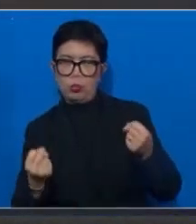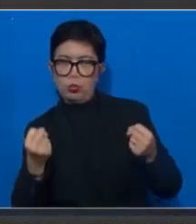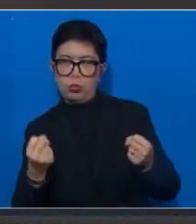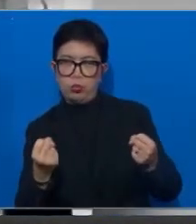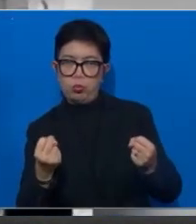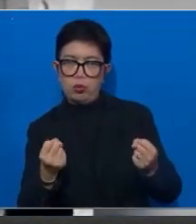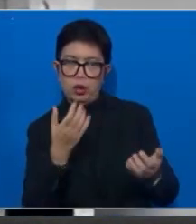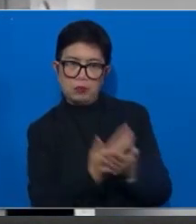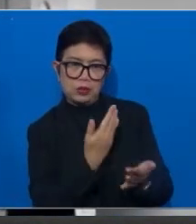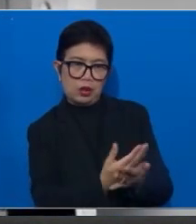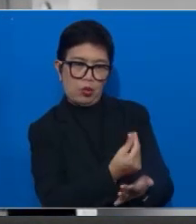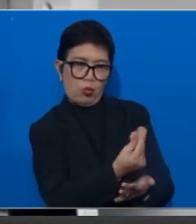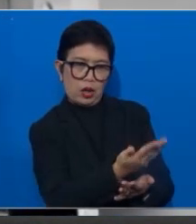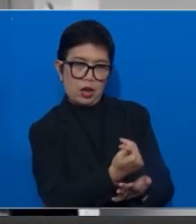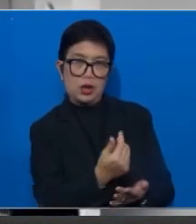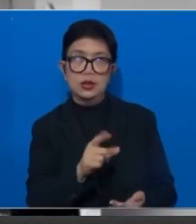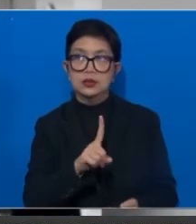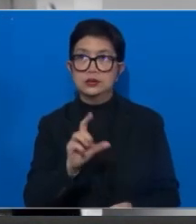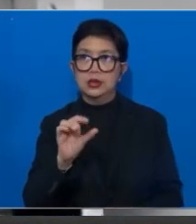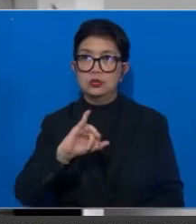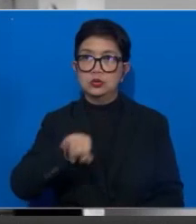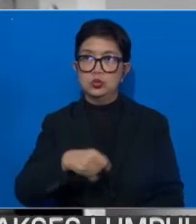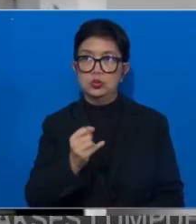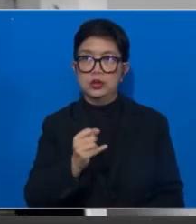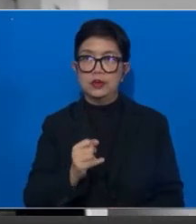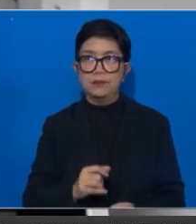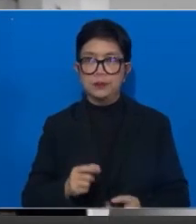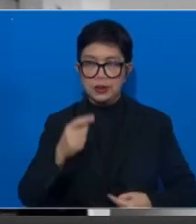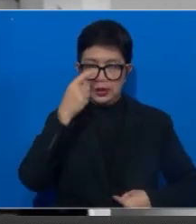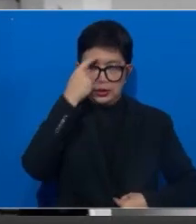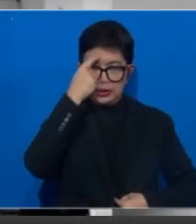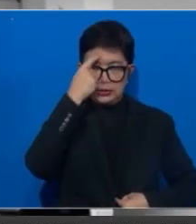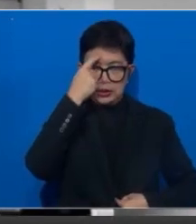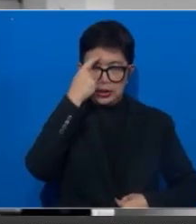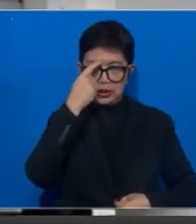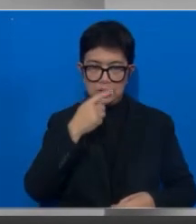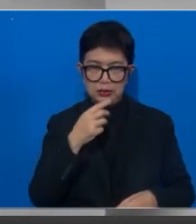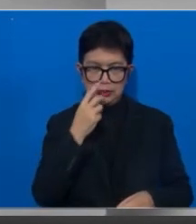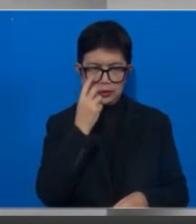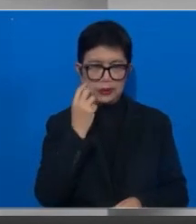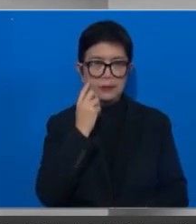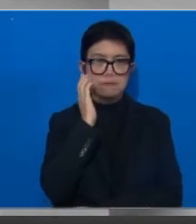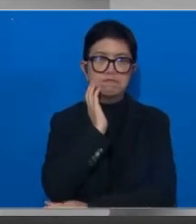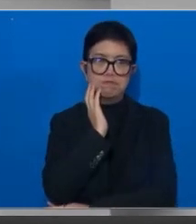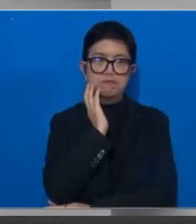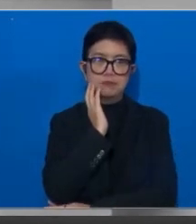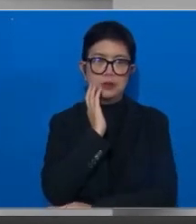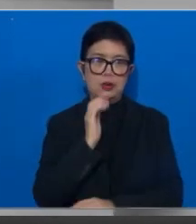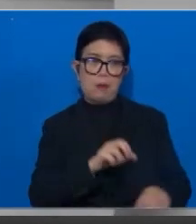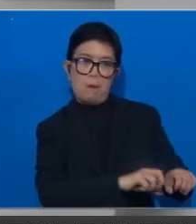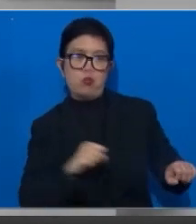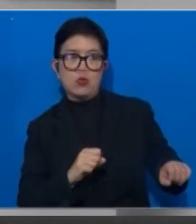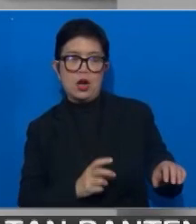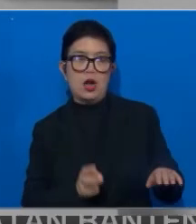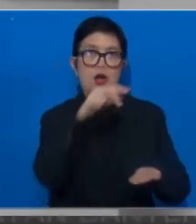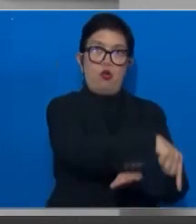rekeningnya. Saat tersangka lengah, korban melompat dari mobil hingga mengalami sejumlah luka di tubuhnya. Korban lantas ditolong oleh